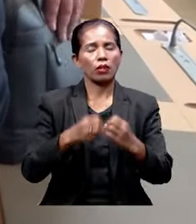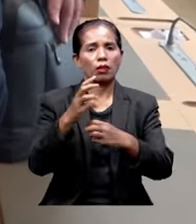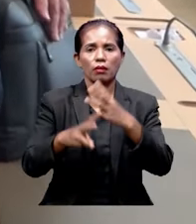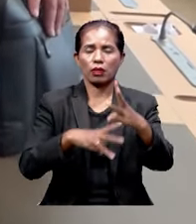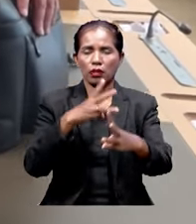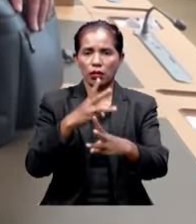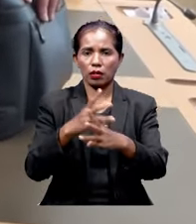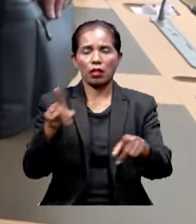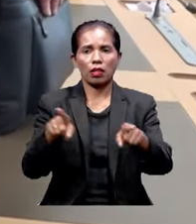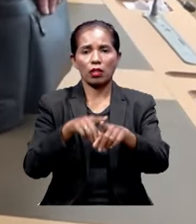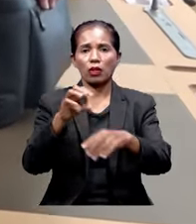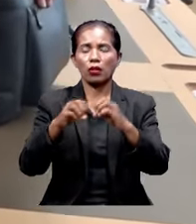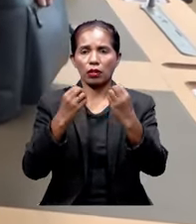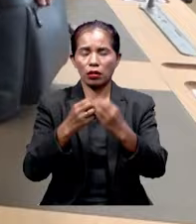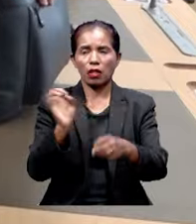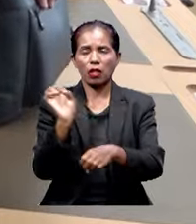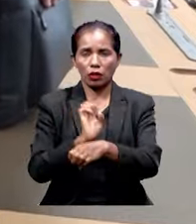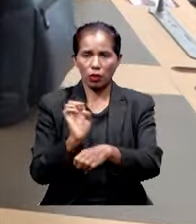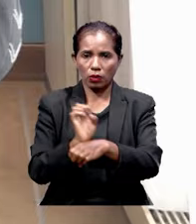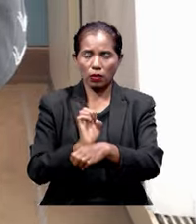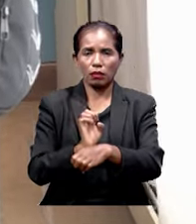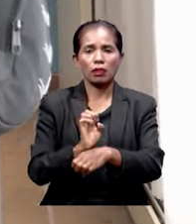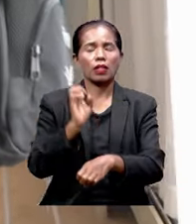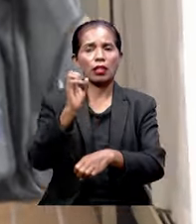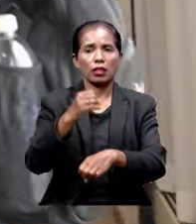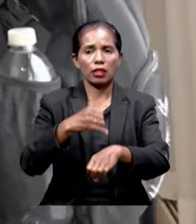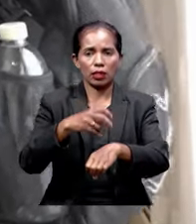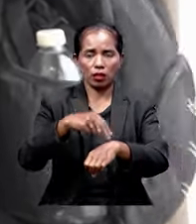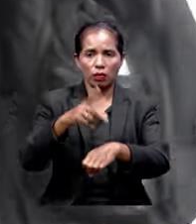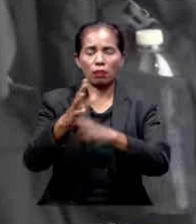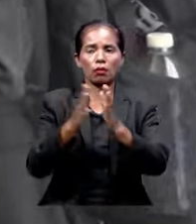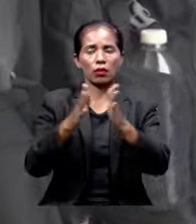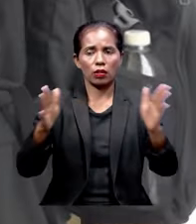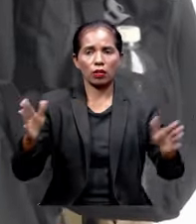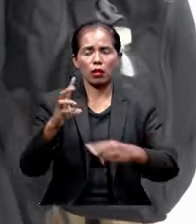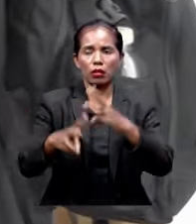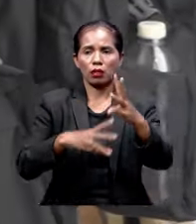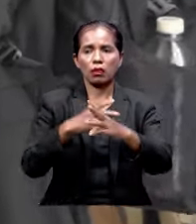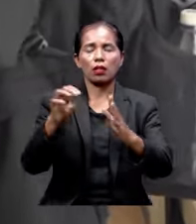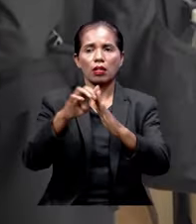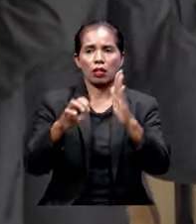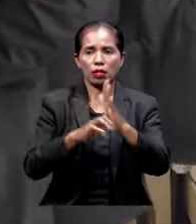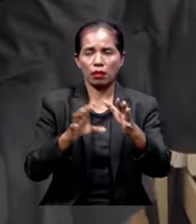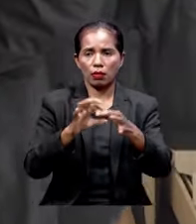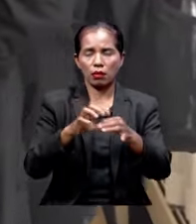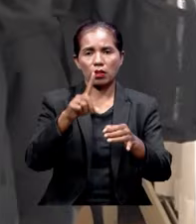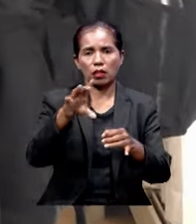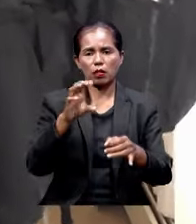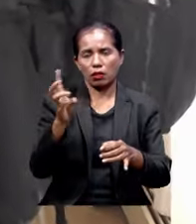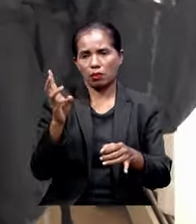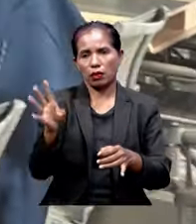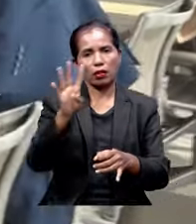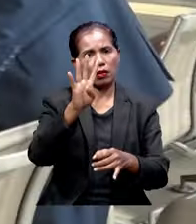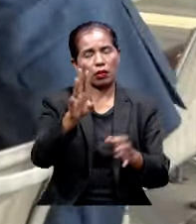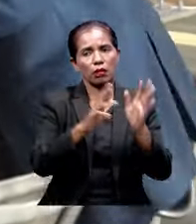Komérsiu nudar Organizasaun Ekonomika Internasional bot liu ia mundu, ho estadu membro atu sida ne nulu resin hat, nebe